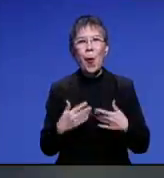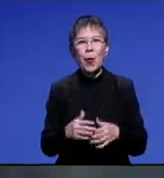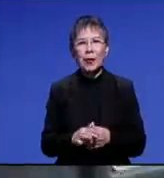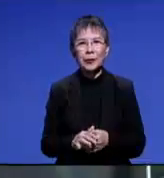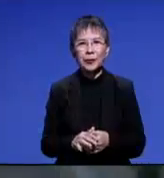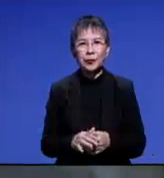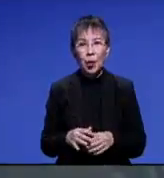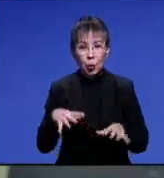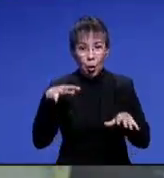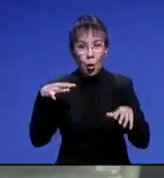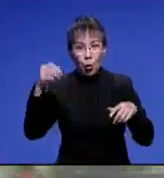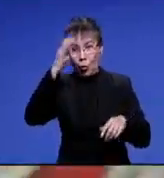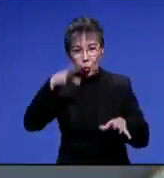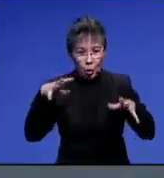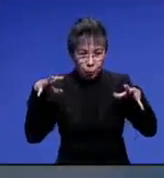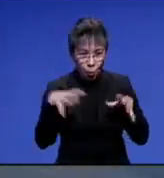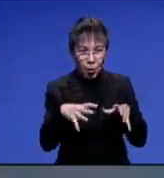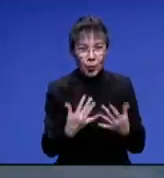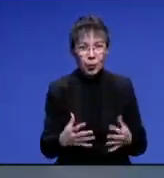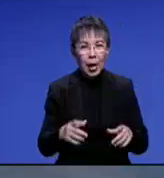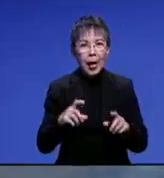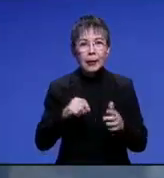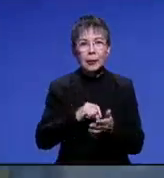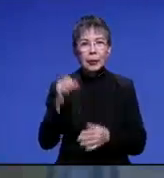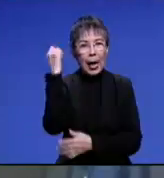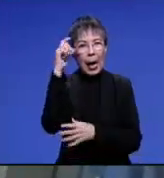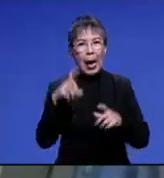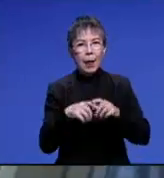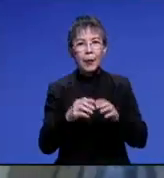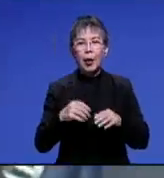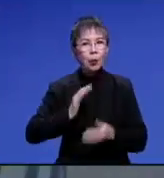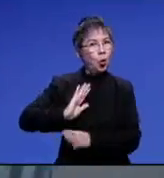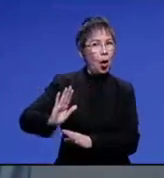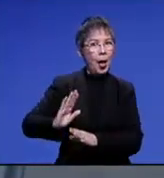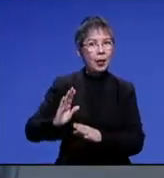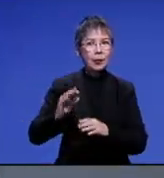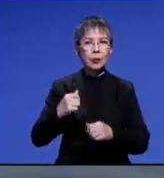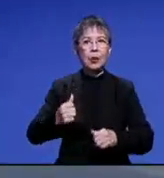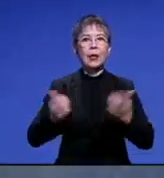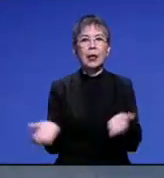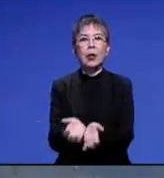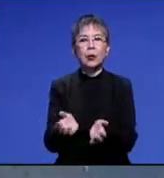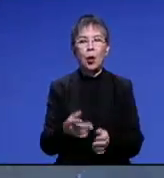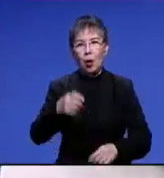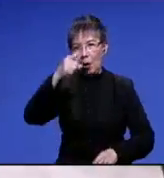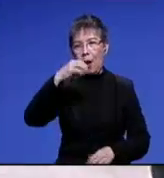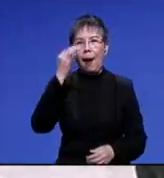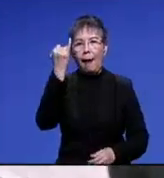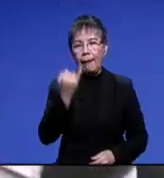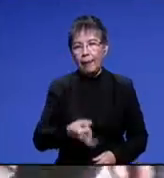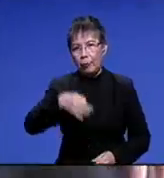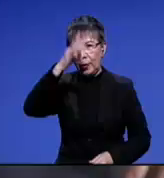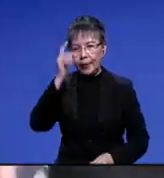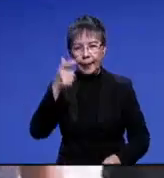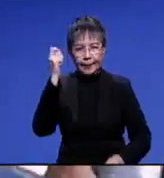Meski berhasil dikepung polisi dan warga, AB menolak menyerahkan diri. Polisi terpaksa melumpuhkan pelaku dengan timah panas di